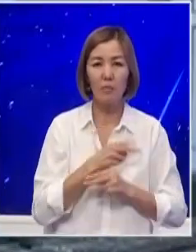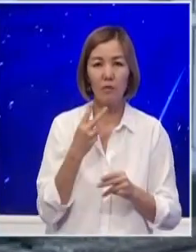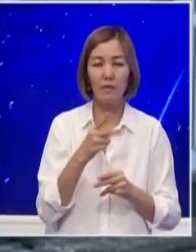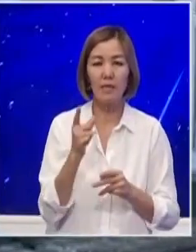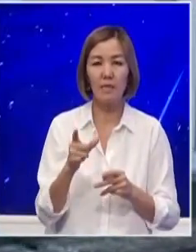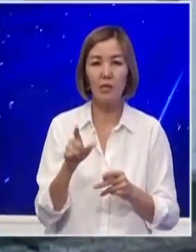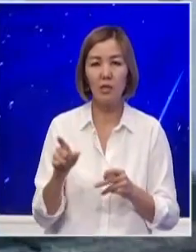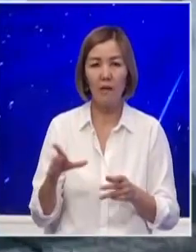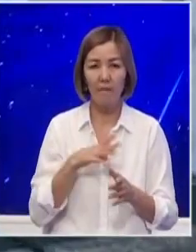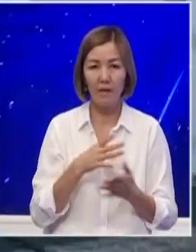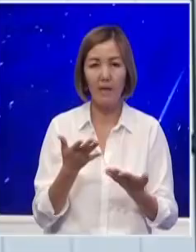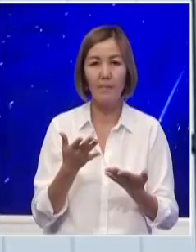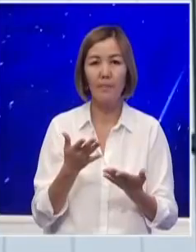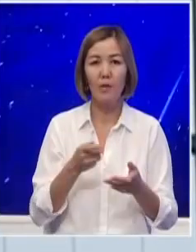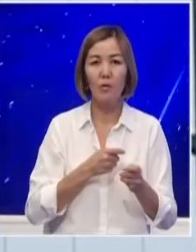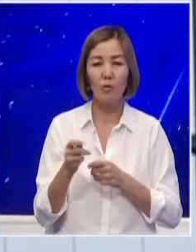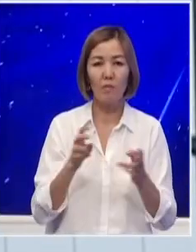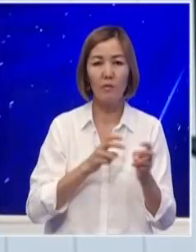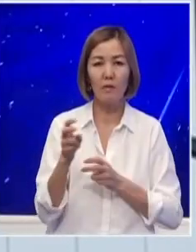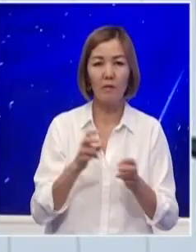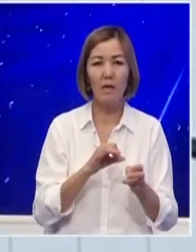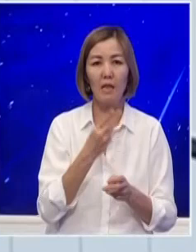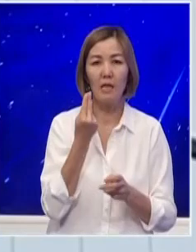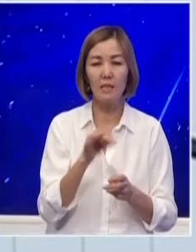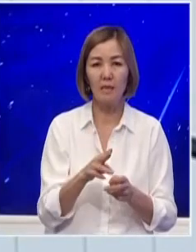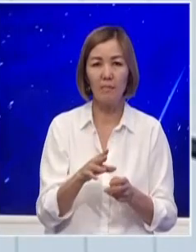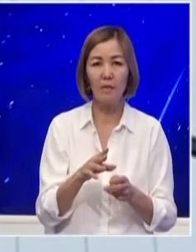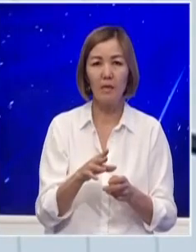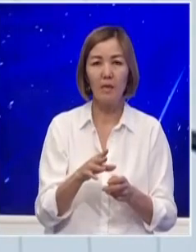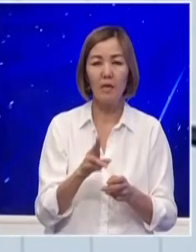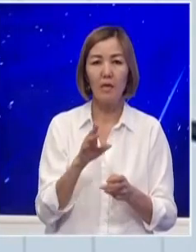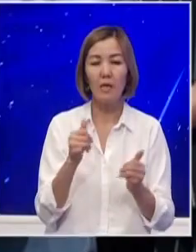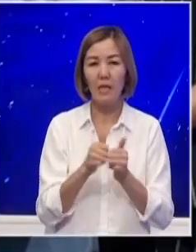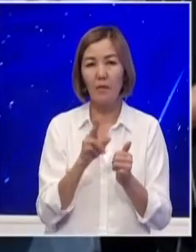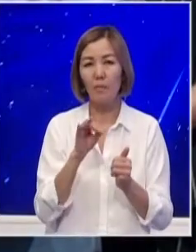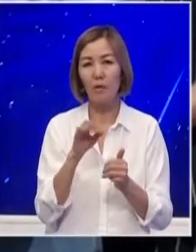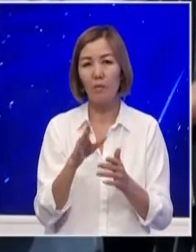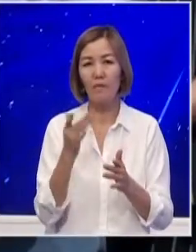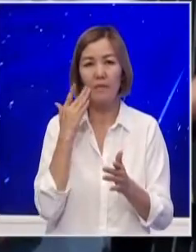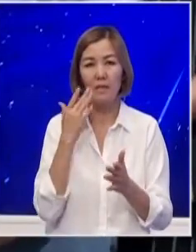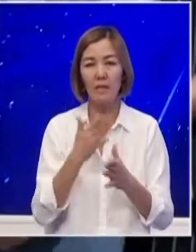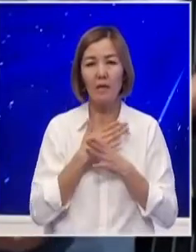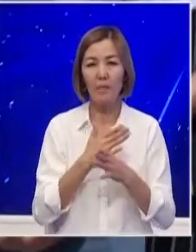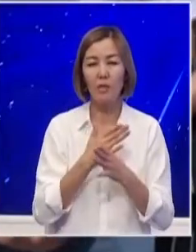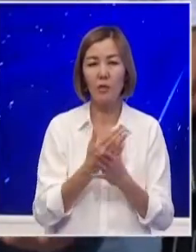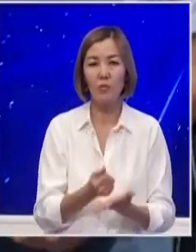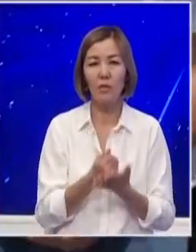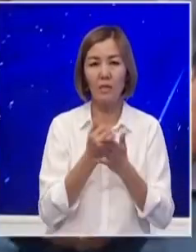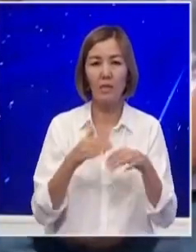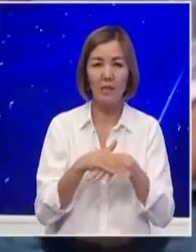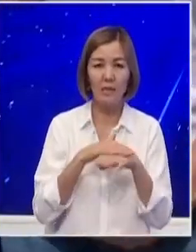21 сотрудник. Стоит отметить, что руководство завода «Алацем», расположенного в Кербулатском районе, оказывает и другую поддержку